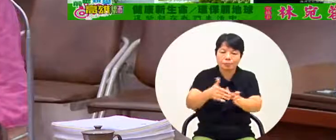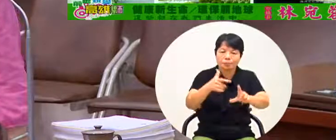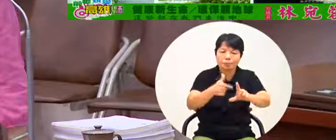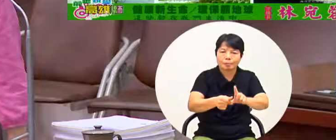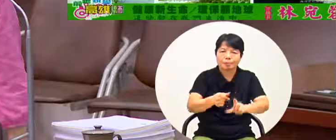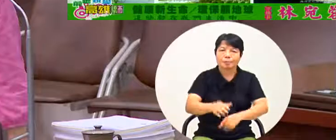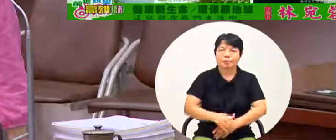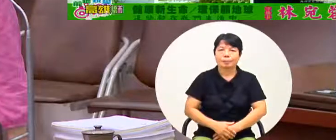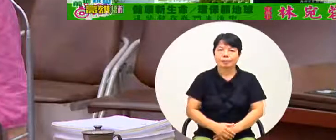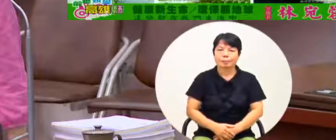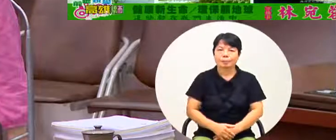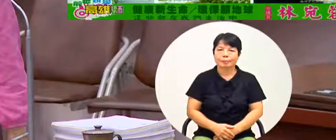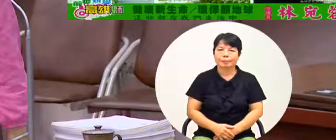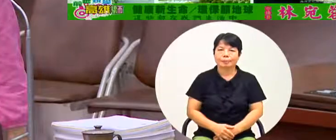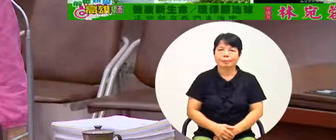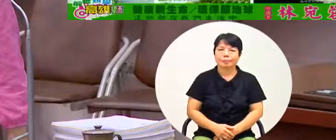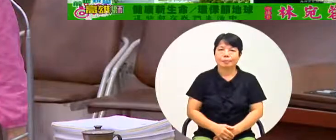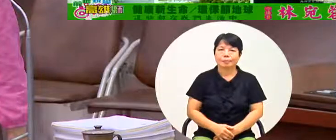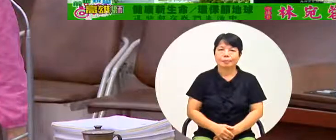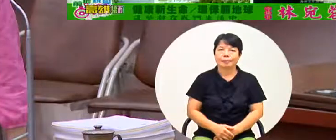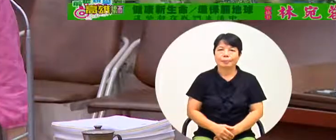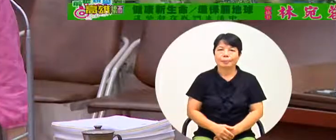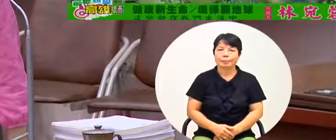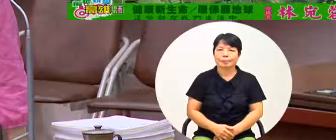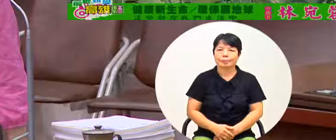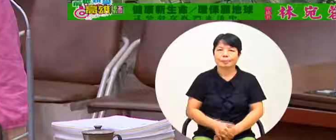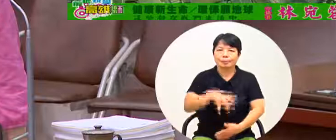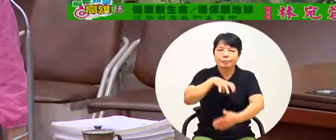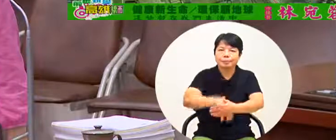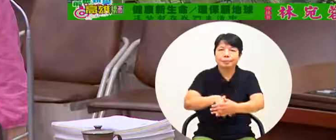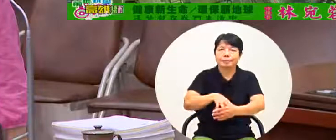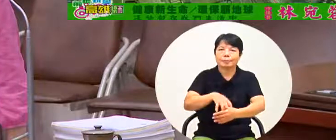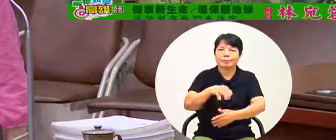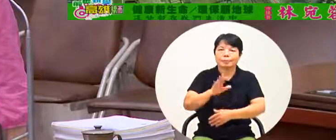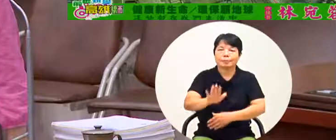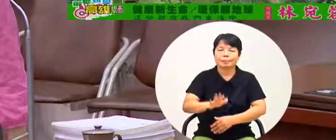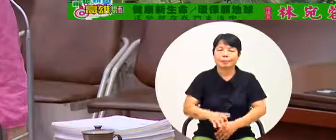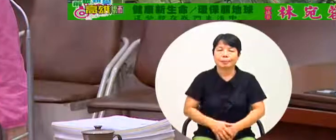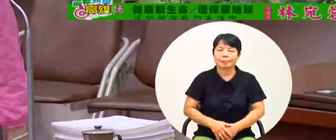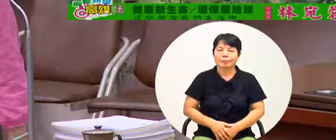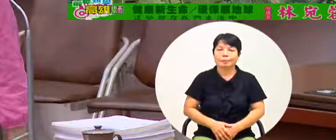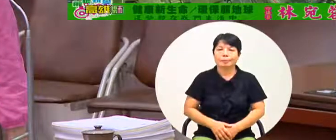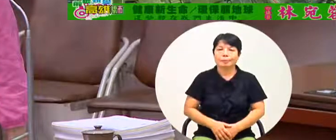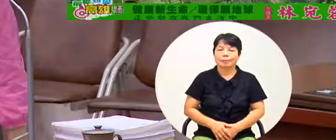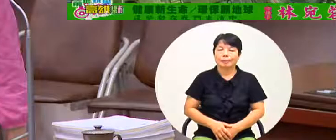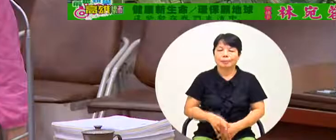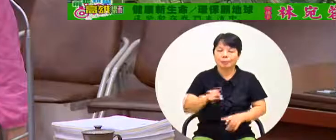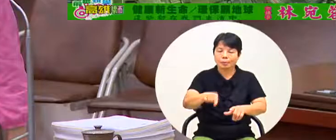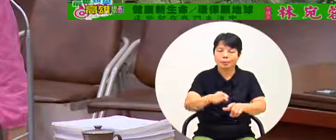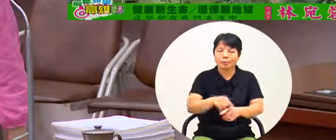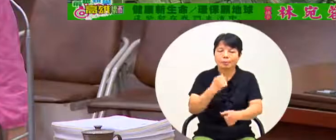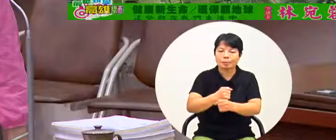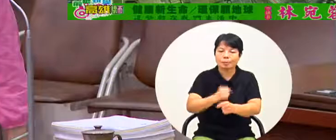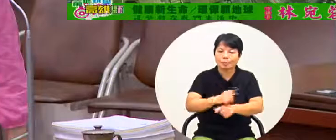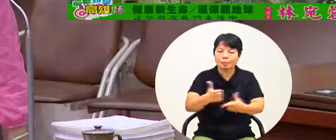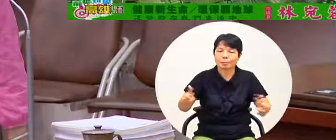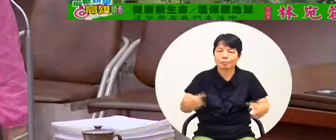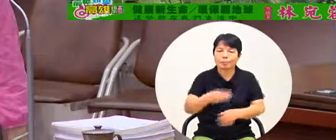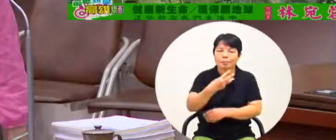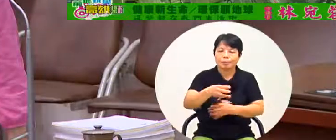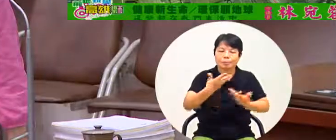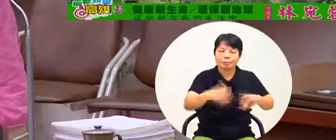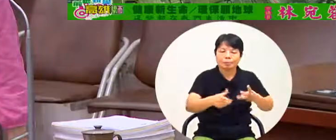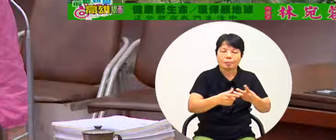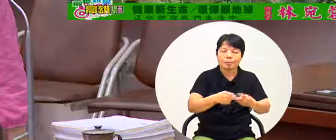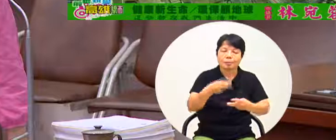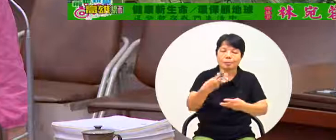区里头，它这功能性也是非常多嘛哈，三多三圈呐、啊，收购了星光大圆柏